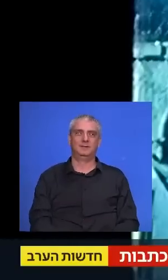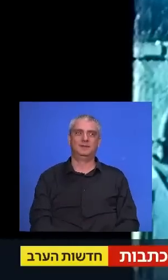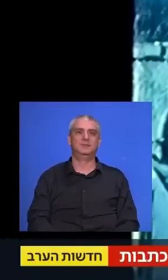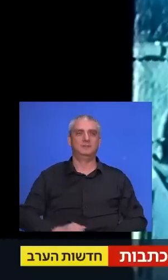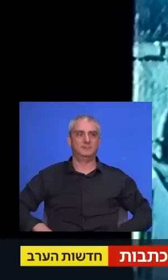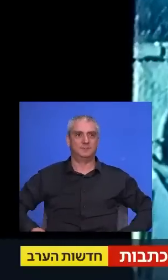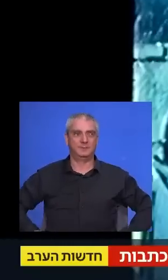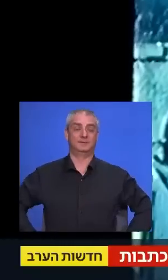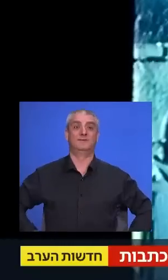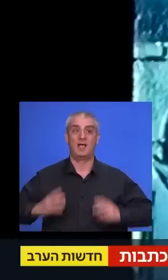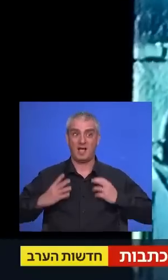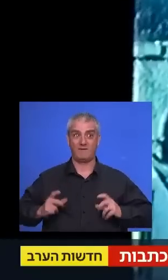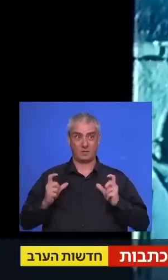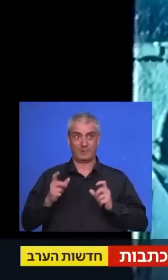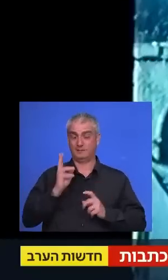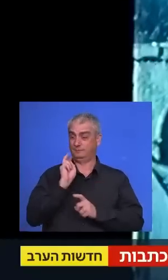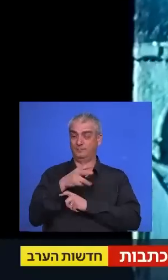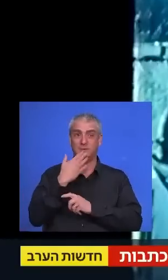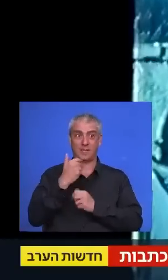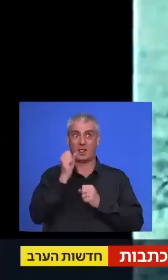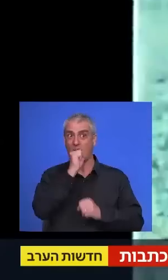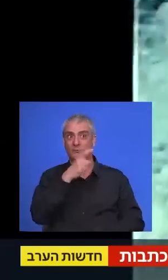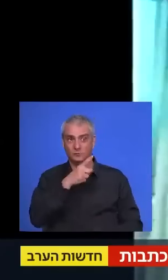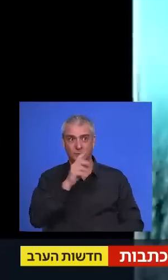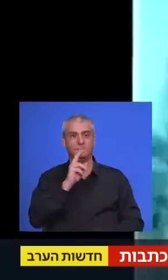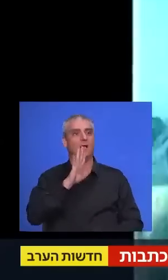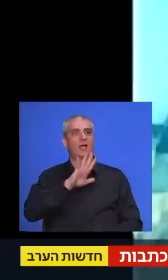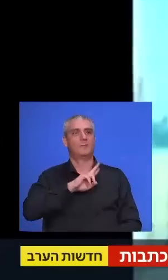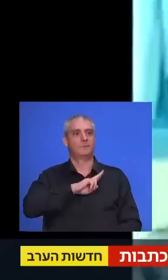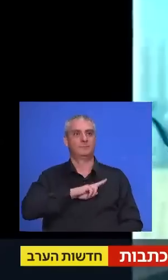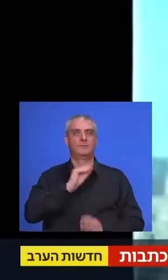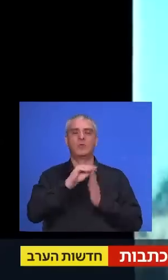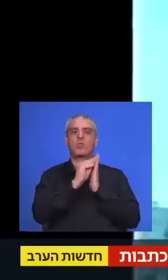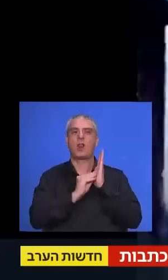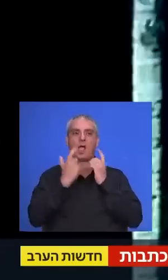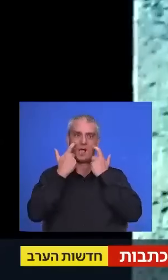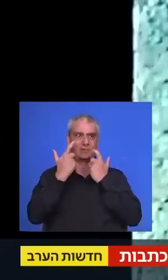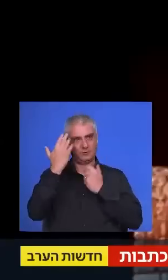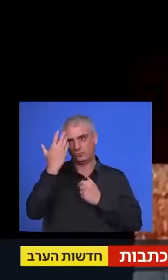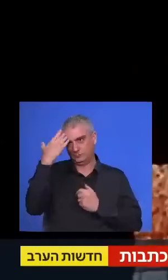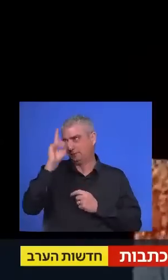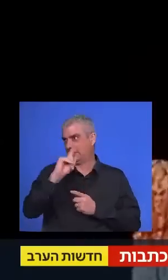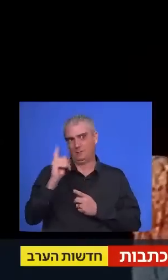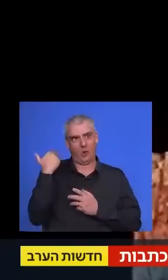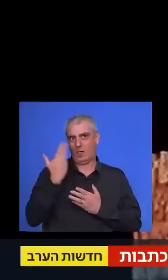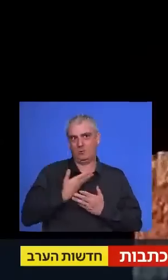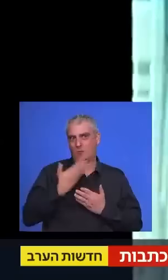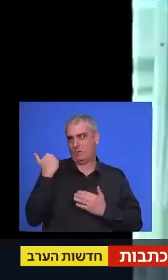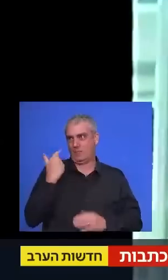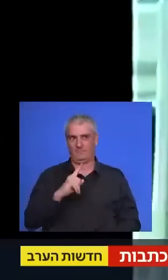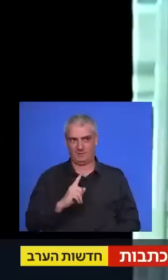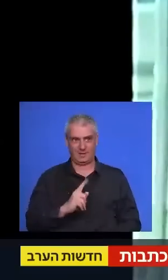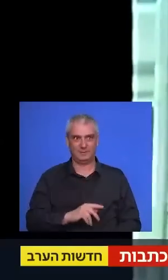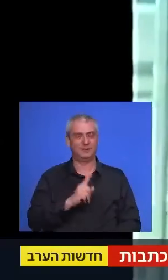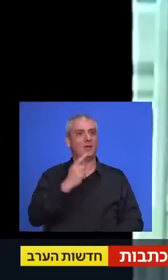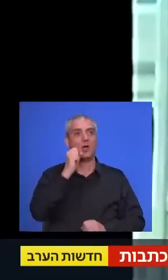ואפרופו אפוד מגן, עם כניסתה של ישראל לאירוויזיון, נאלצו האירופאים להכניס גם נהולי אבטחה שהיו די זרים להם לפני כן. זה